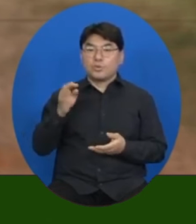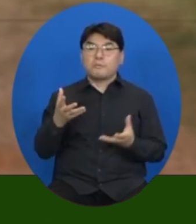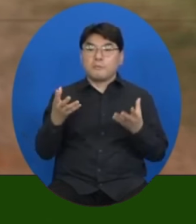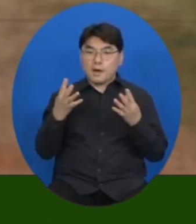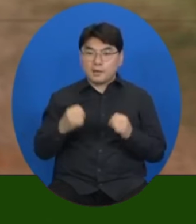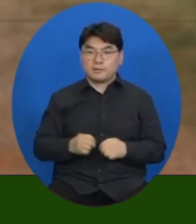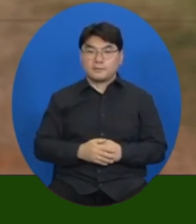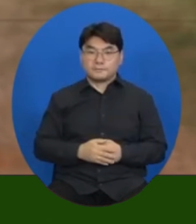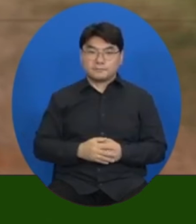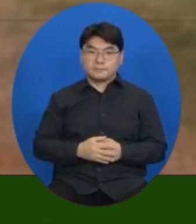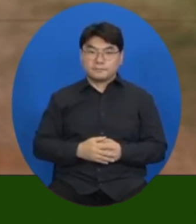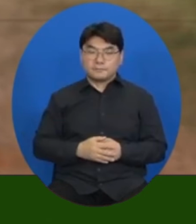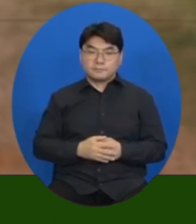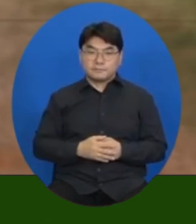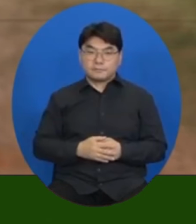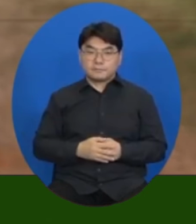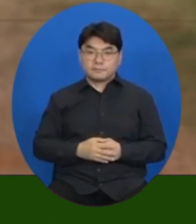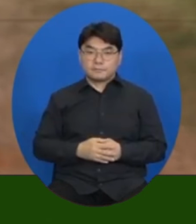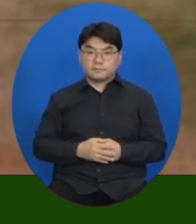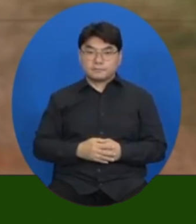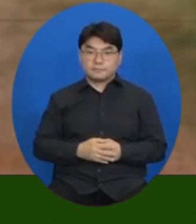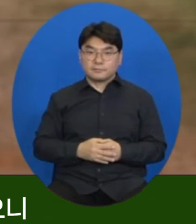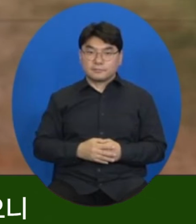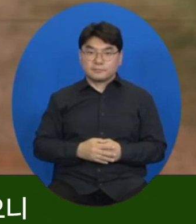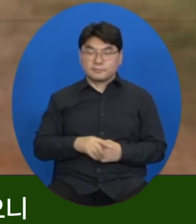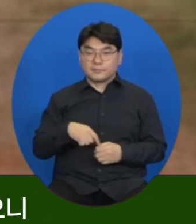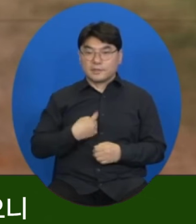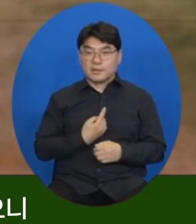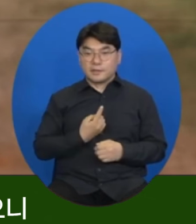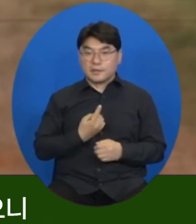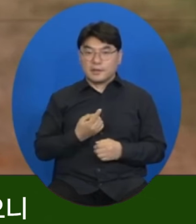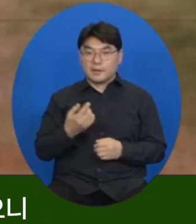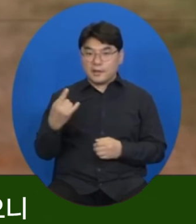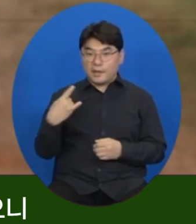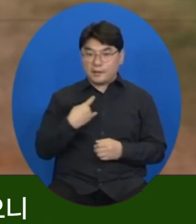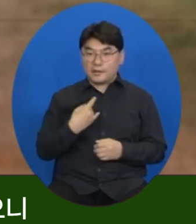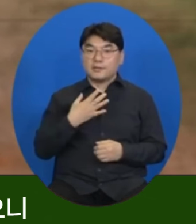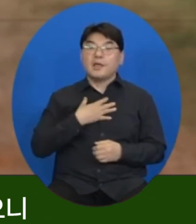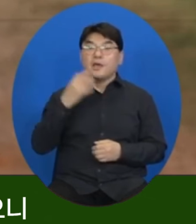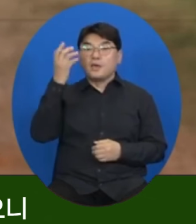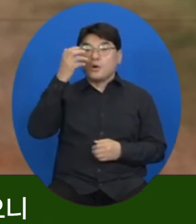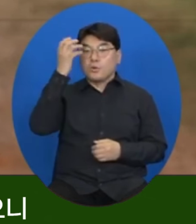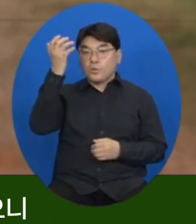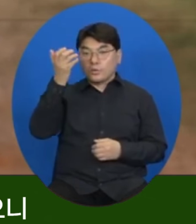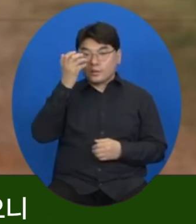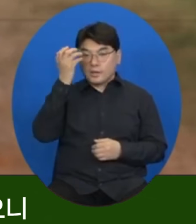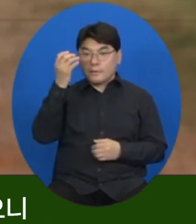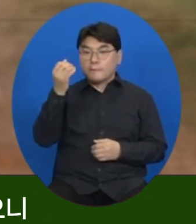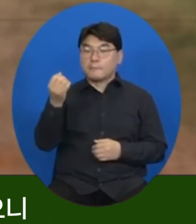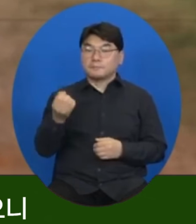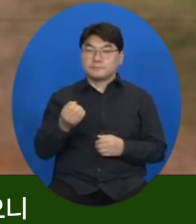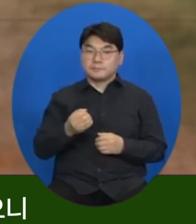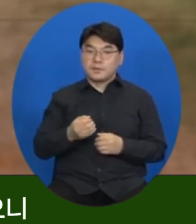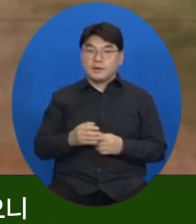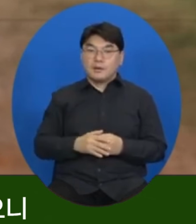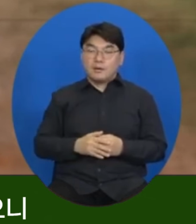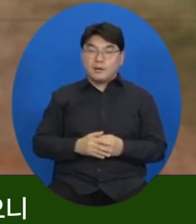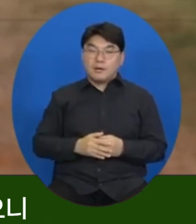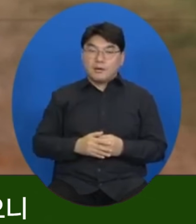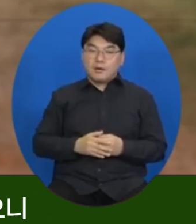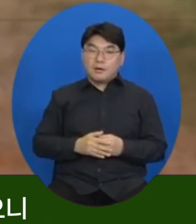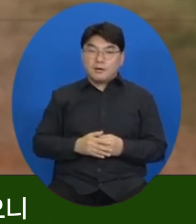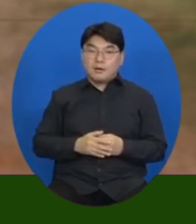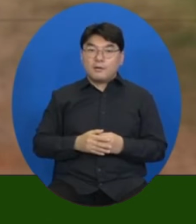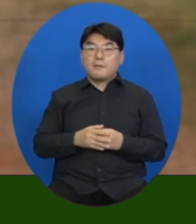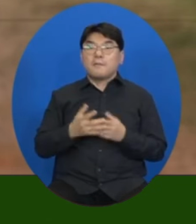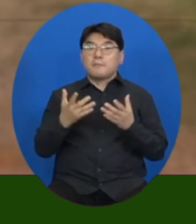성경이 너무 정확한 거야이 자기에게 얘기하는 자기에게 내 영혼아 여러 했 수년간 쓸 물건을 많이